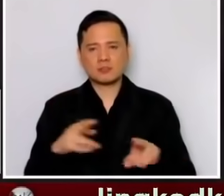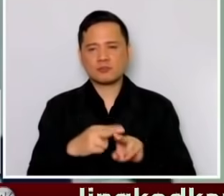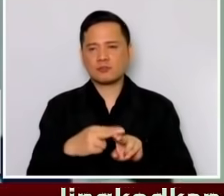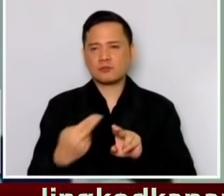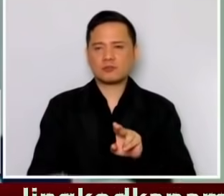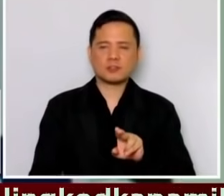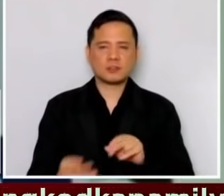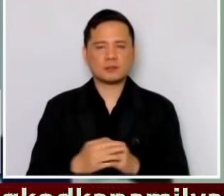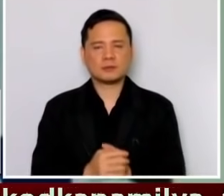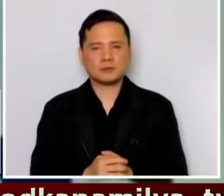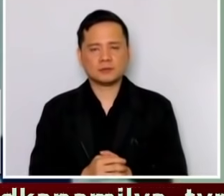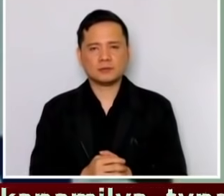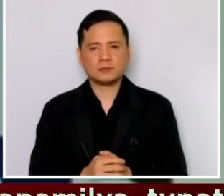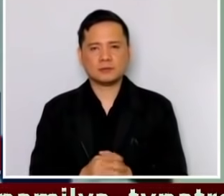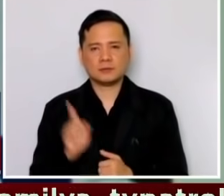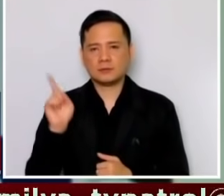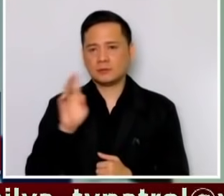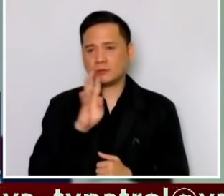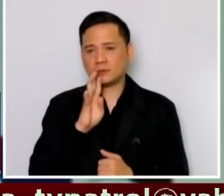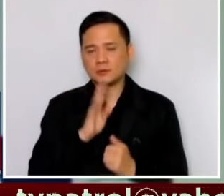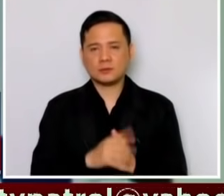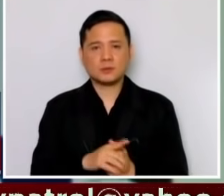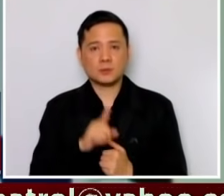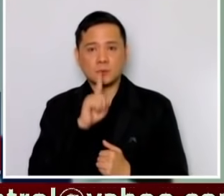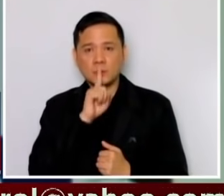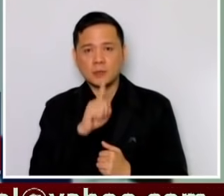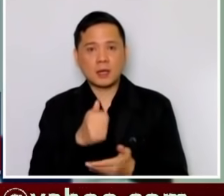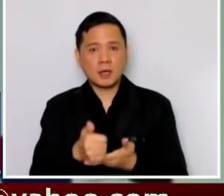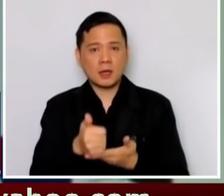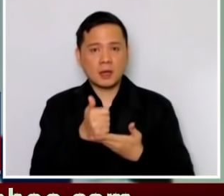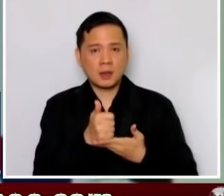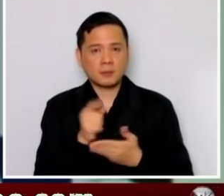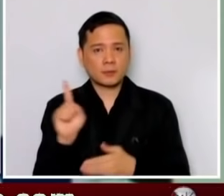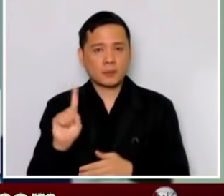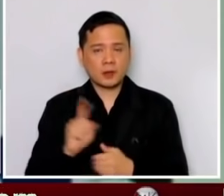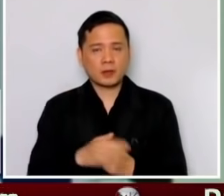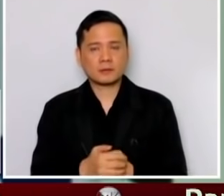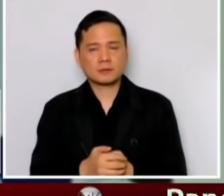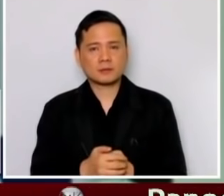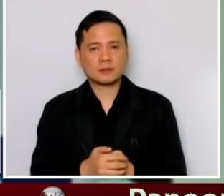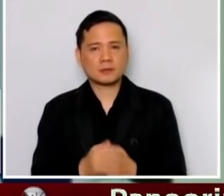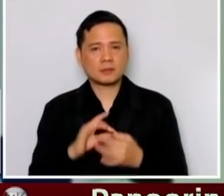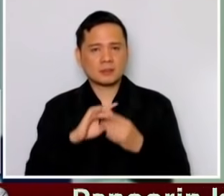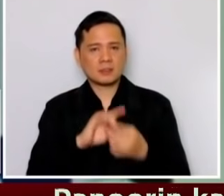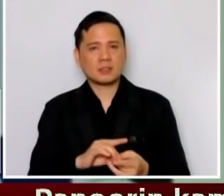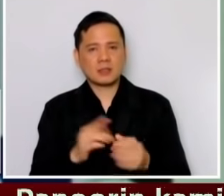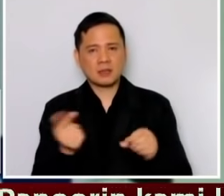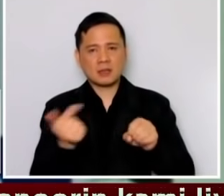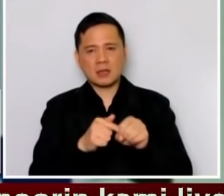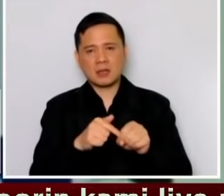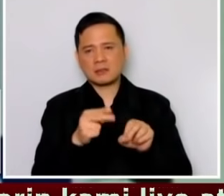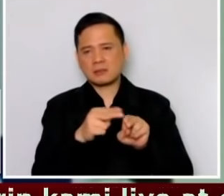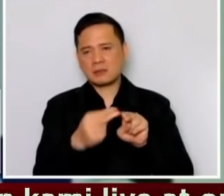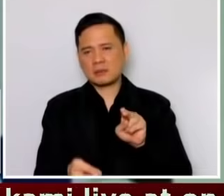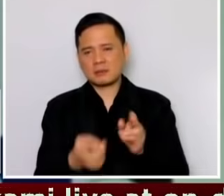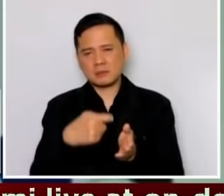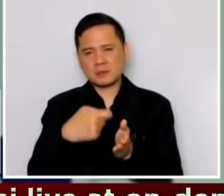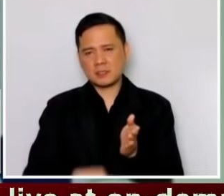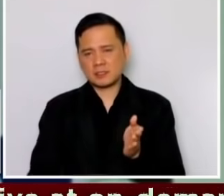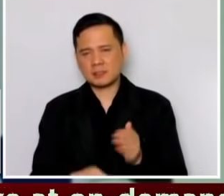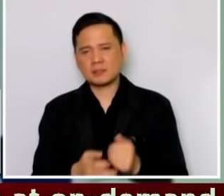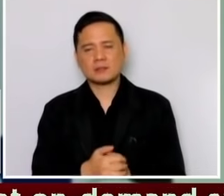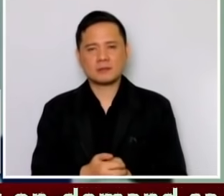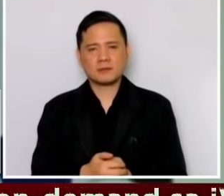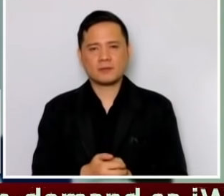dalawang major contributors natin ay related sa petroleum prices, ano, yung doon sa housing,